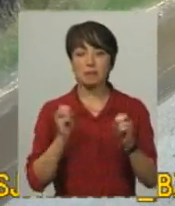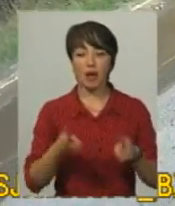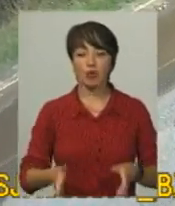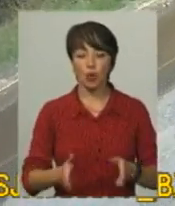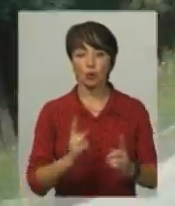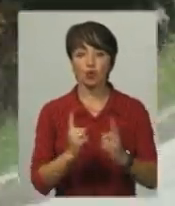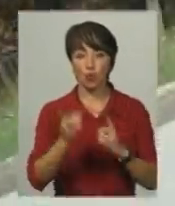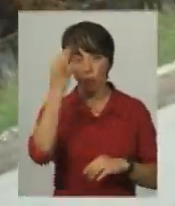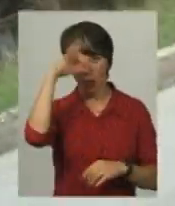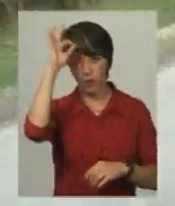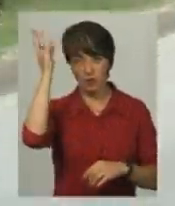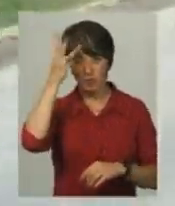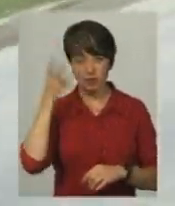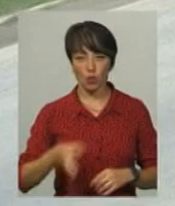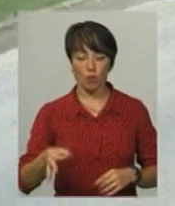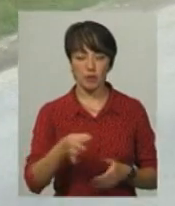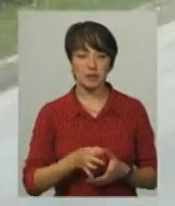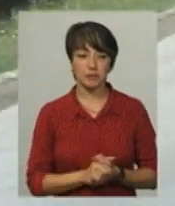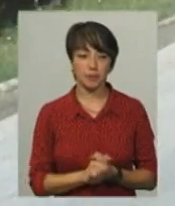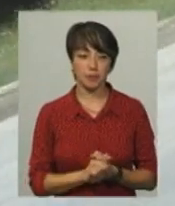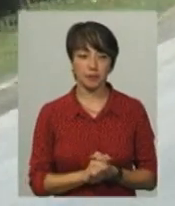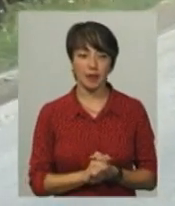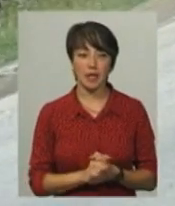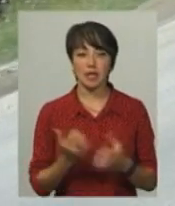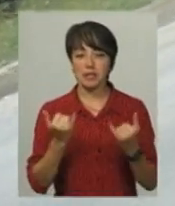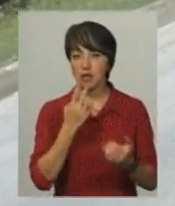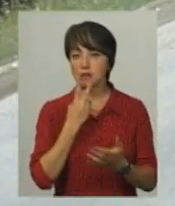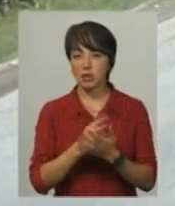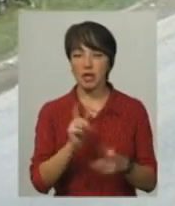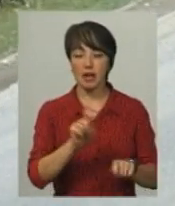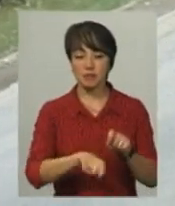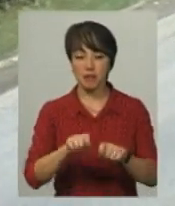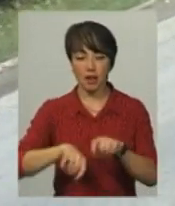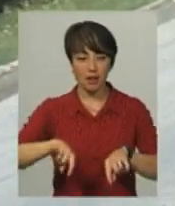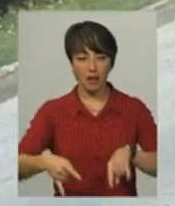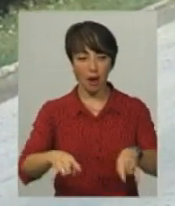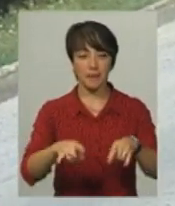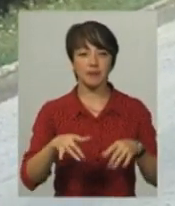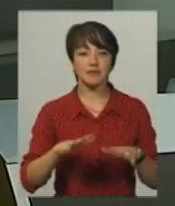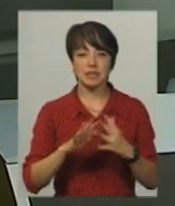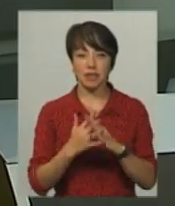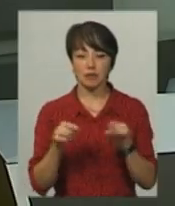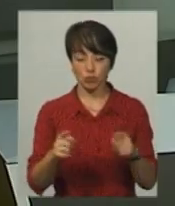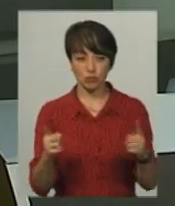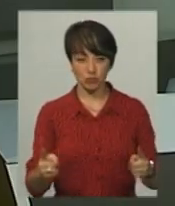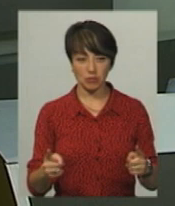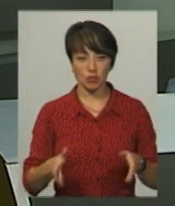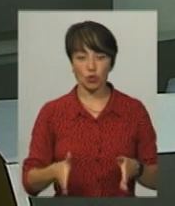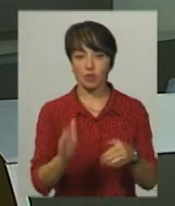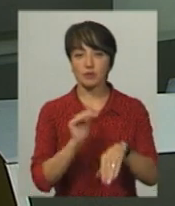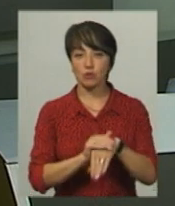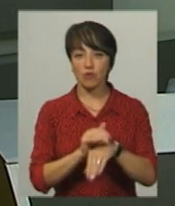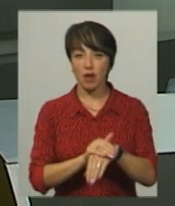патрульної поліції Хмельницької області Богдан Чорноокий. Зараз ви бачите, як заміряли ями в селі. Для даного відрізку дорогу